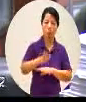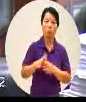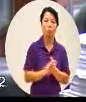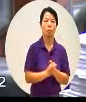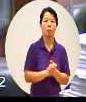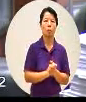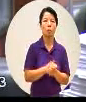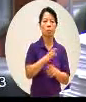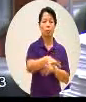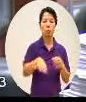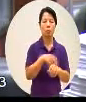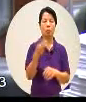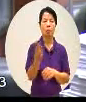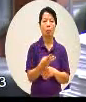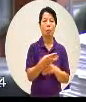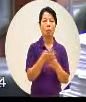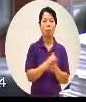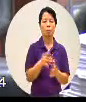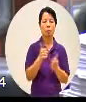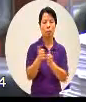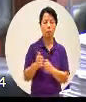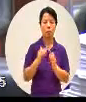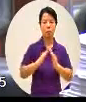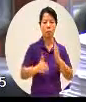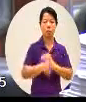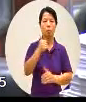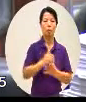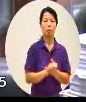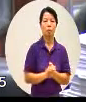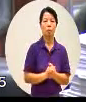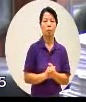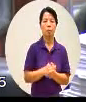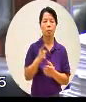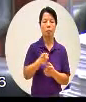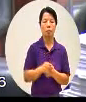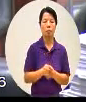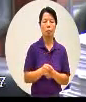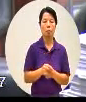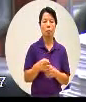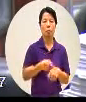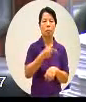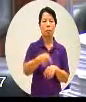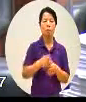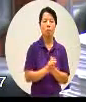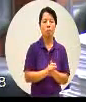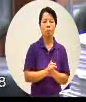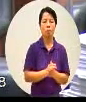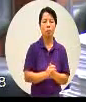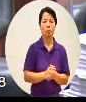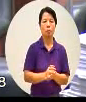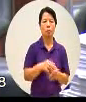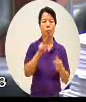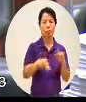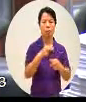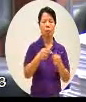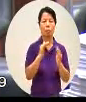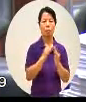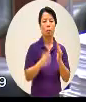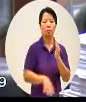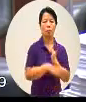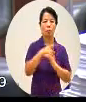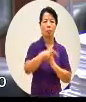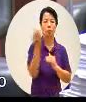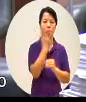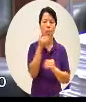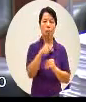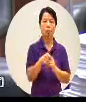协这里感谢我们市长的德政。你自从在我们老厝的边啊，设这个水水的志宏